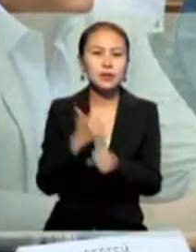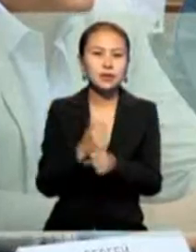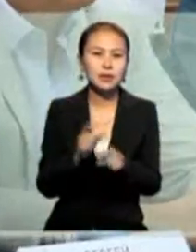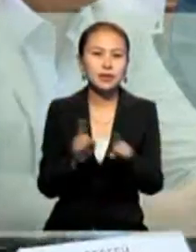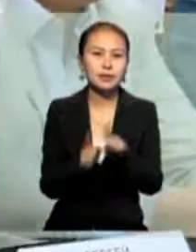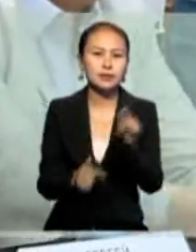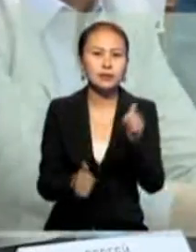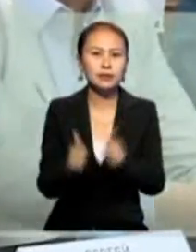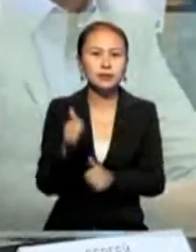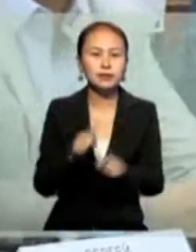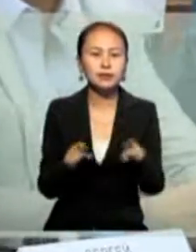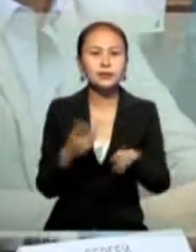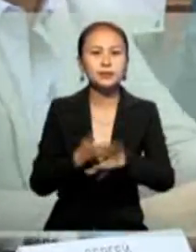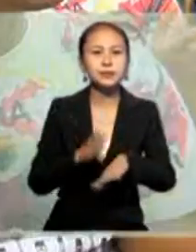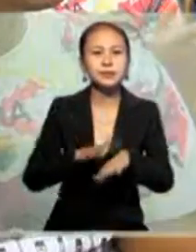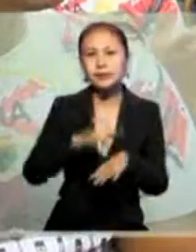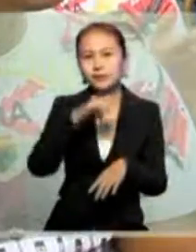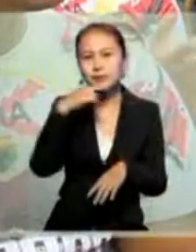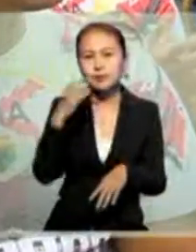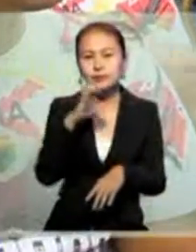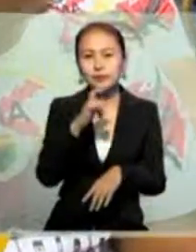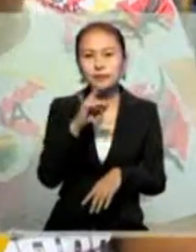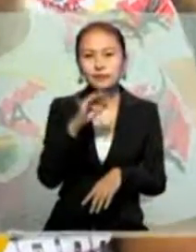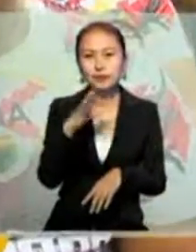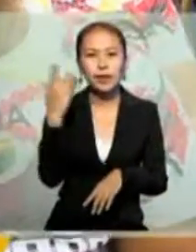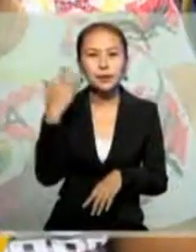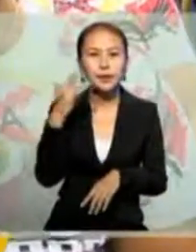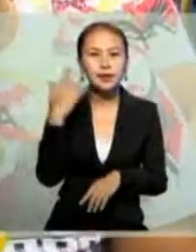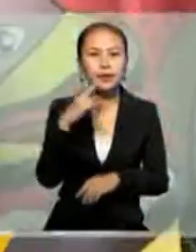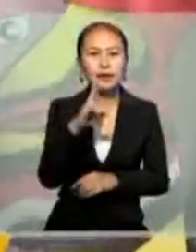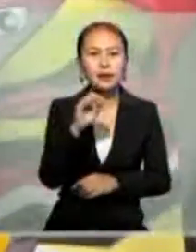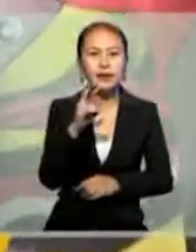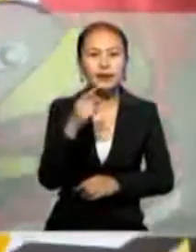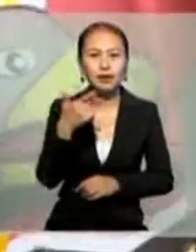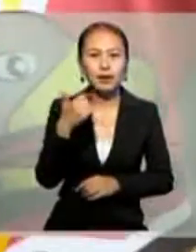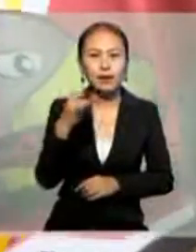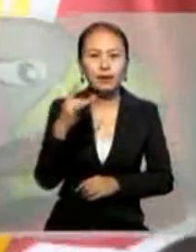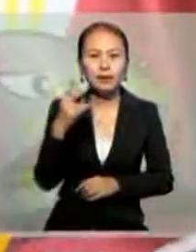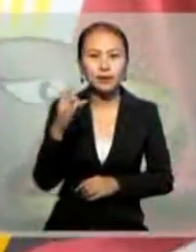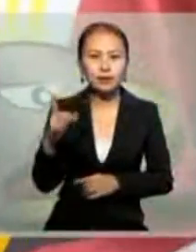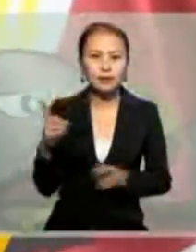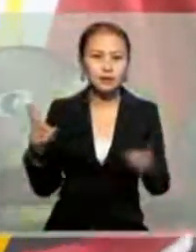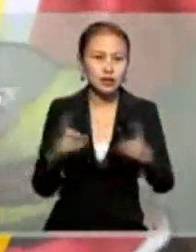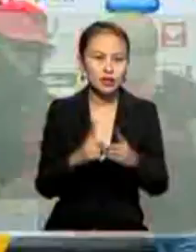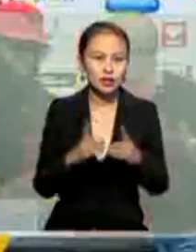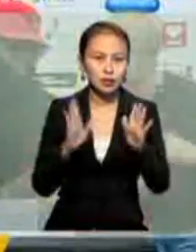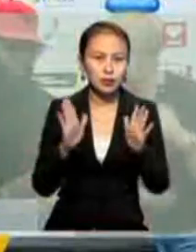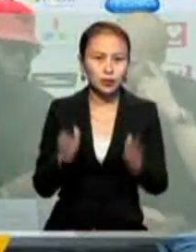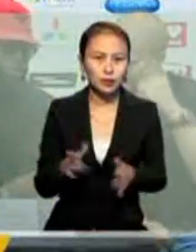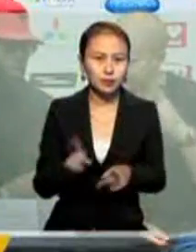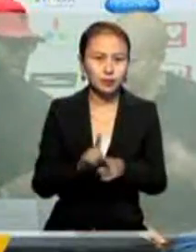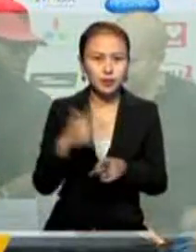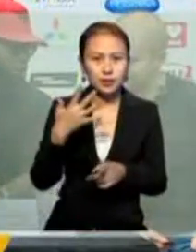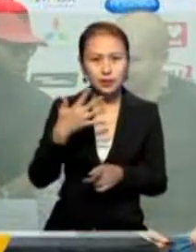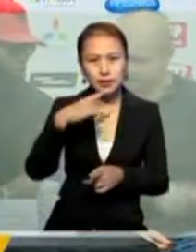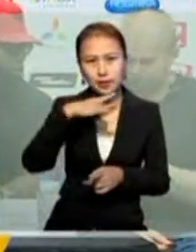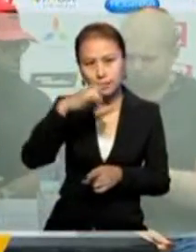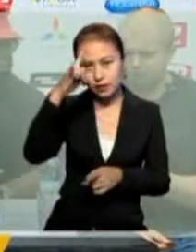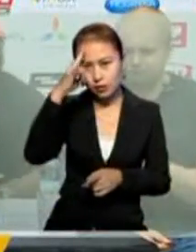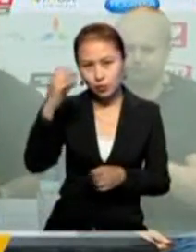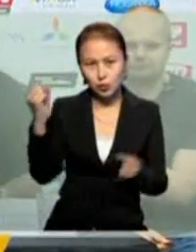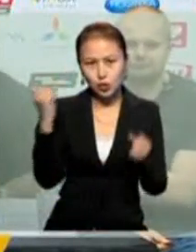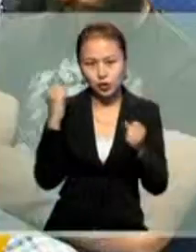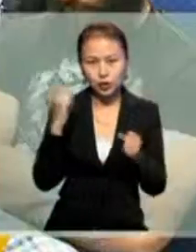жарыстың басты сайысы аса ауыр салмақтағы ресейлік Сергей Харитонов пен америкалық Кенни Гарнер арасында болмақ. Сонымен қатар 5